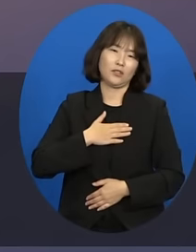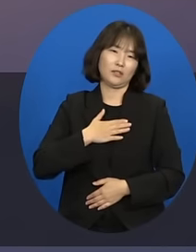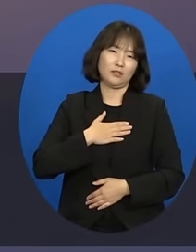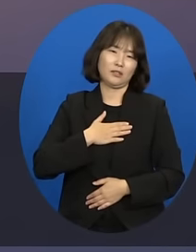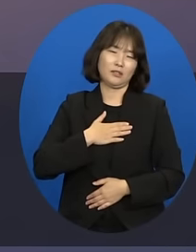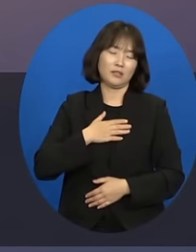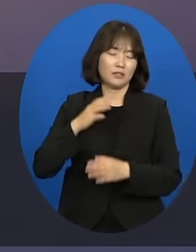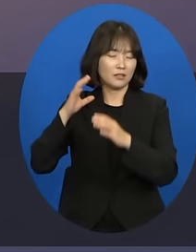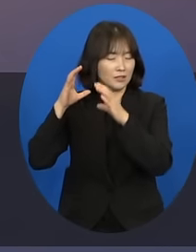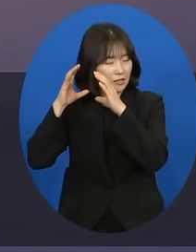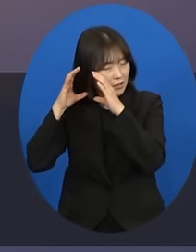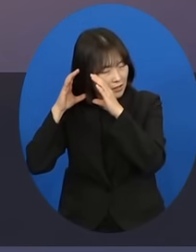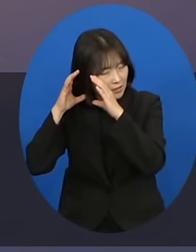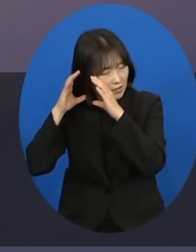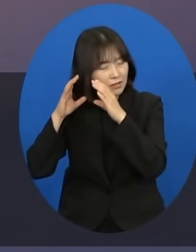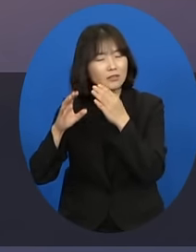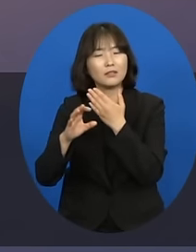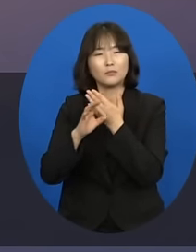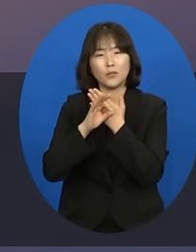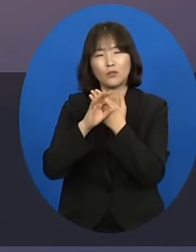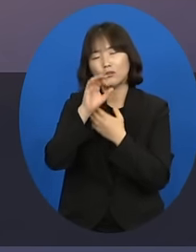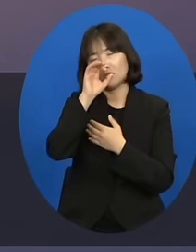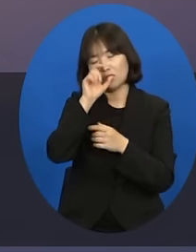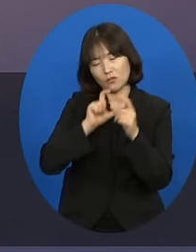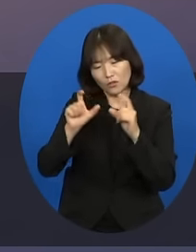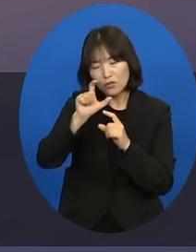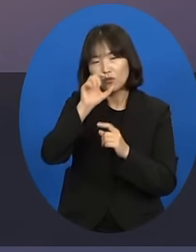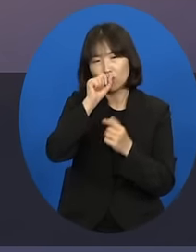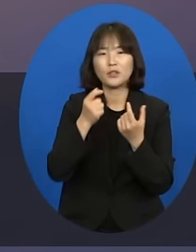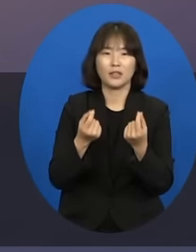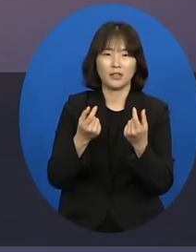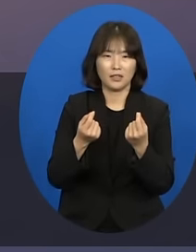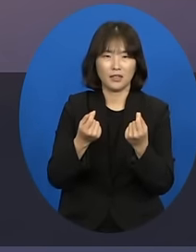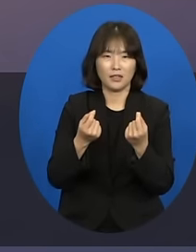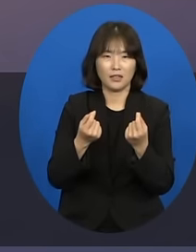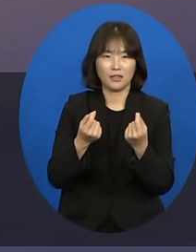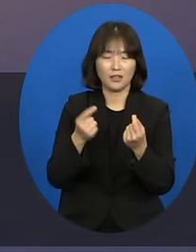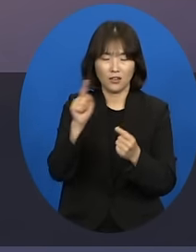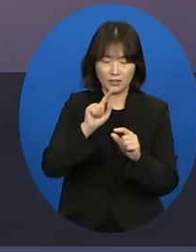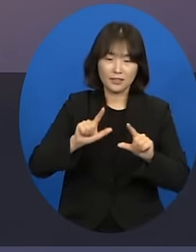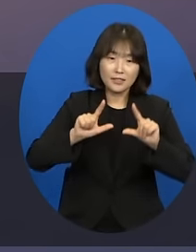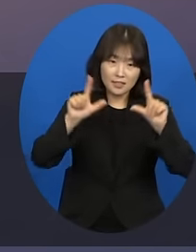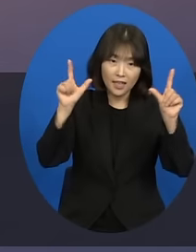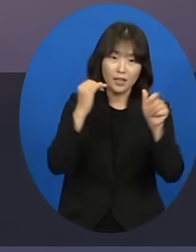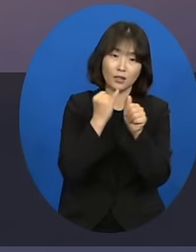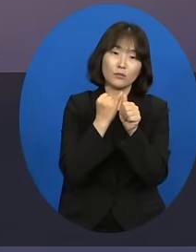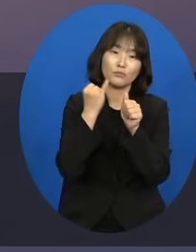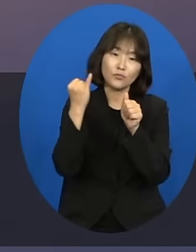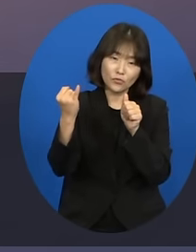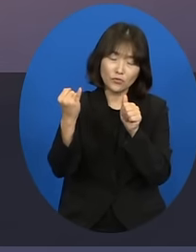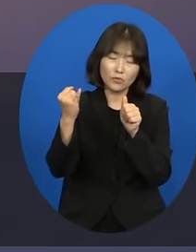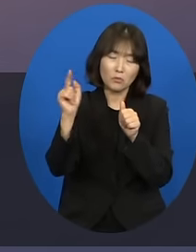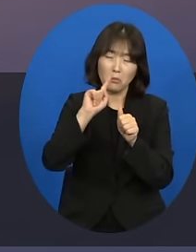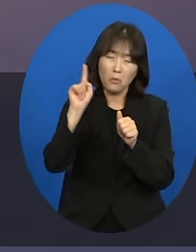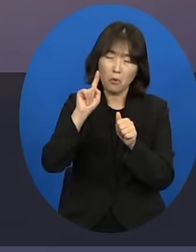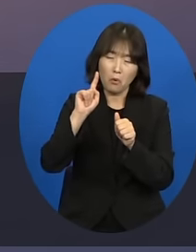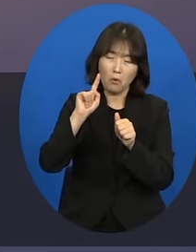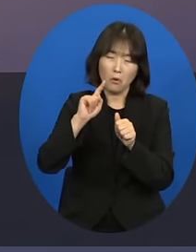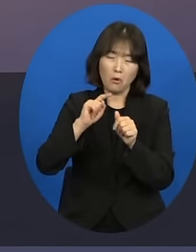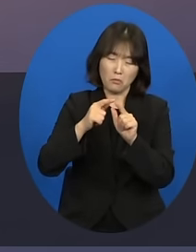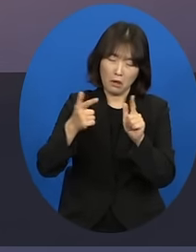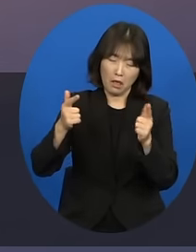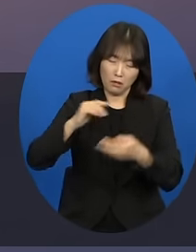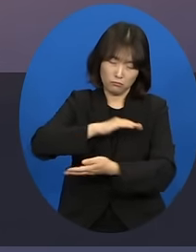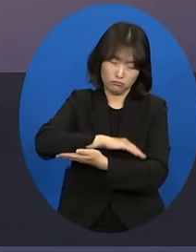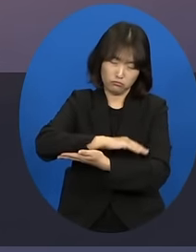들어주셨으면 좋겠어요. 하루는 제 아내가 저한테 막 이런저런 막 일을 막 복잡하게 얘기하는데, 그래서 아,